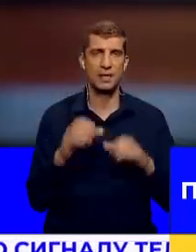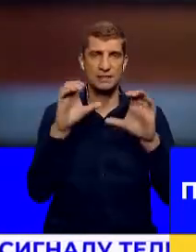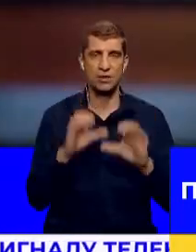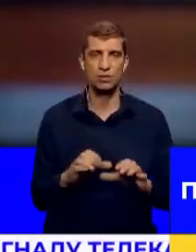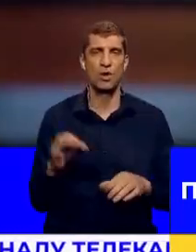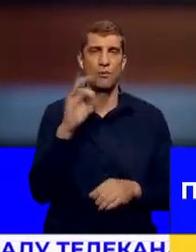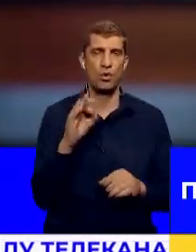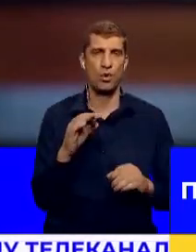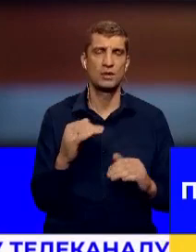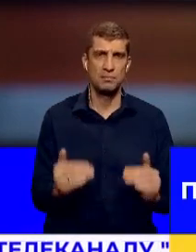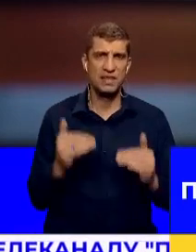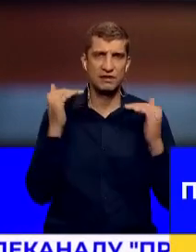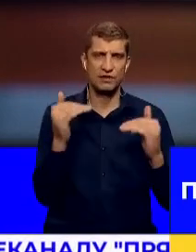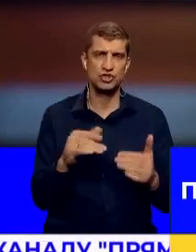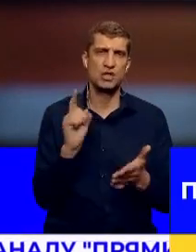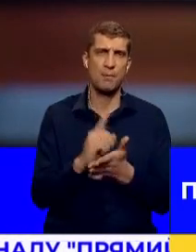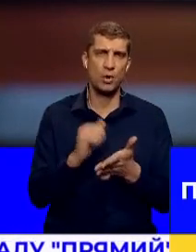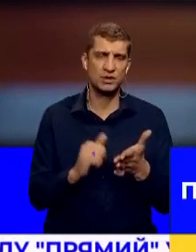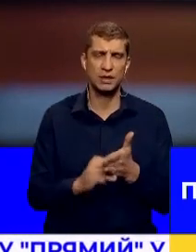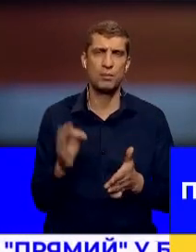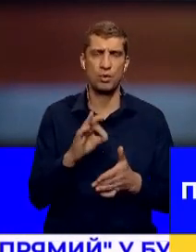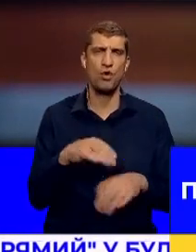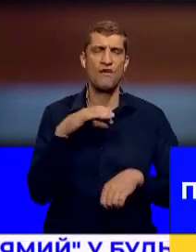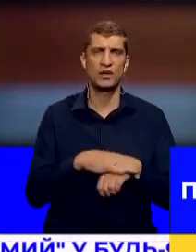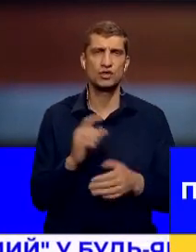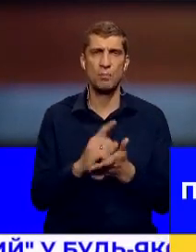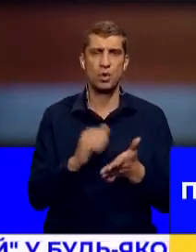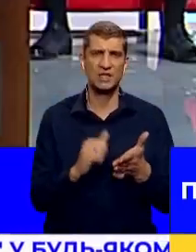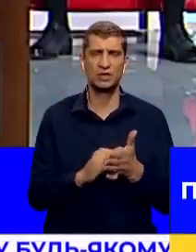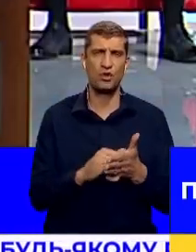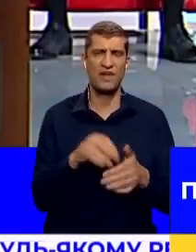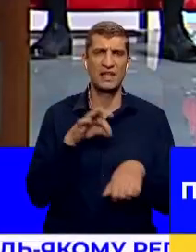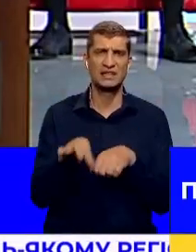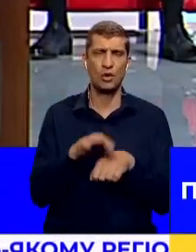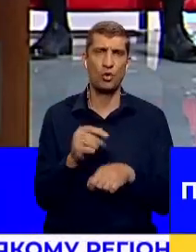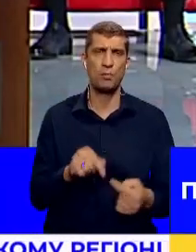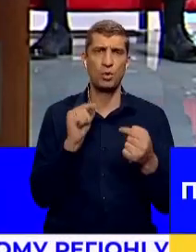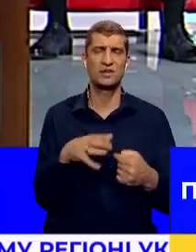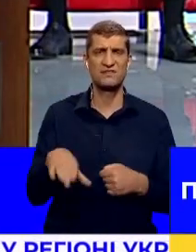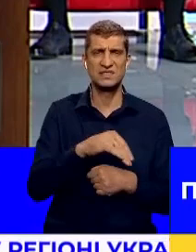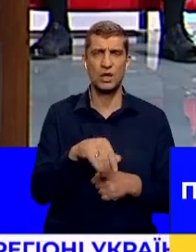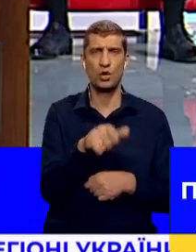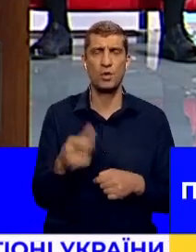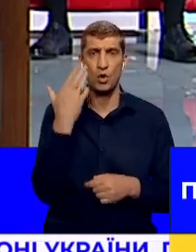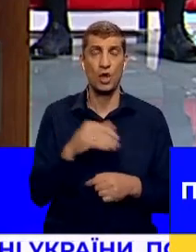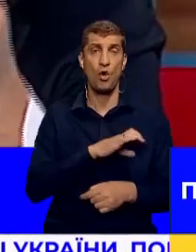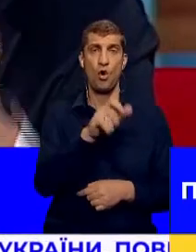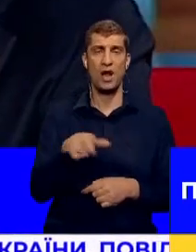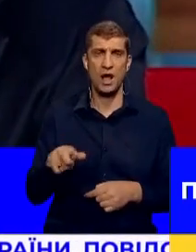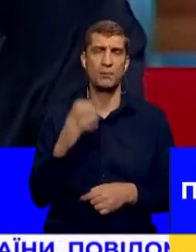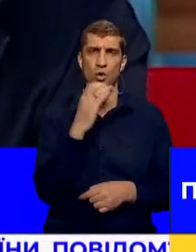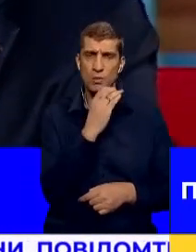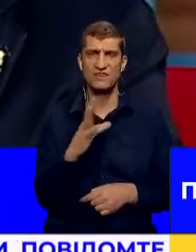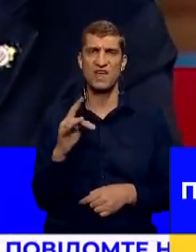про підвищення податків, про фактично податковий терор проти всіх громадян. Коли олігархам, Коловойському, Вірєвському